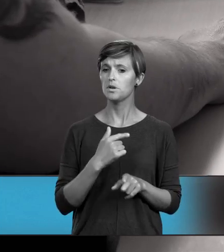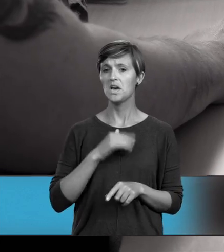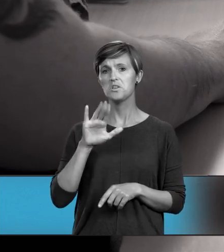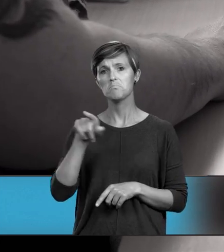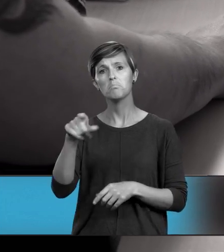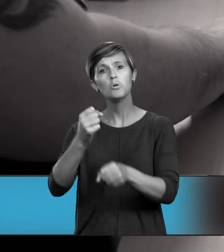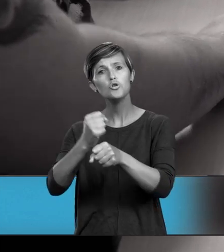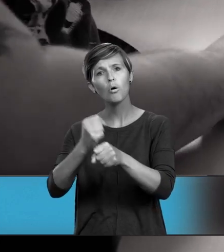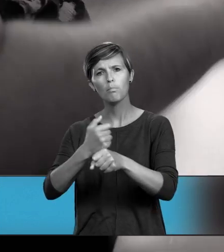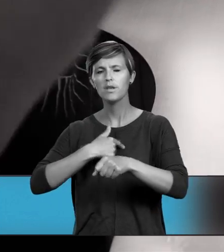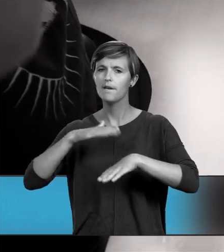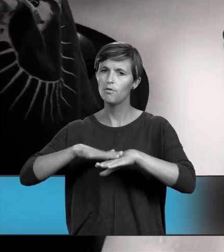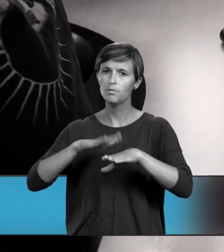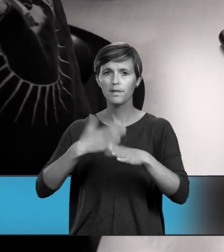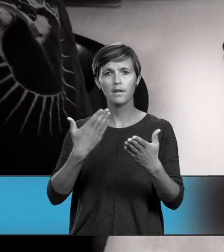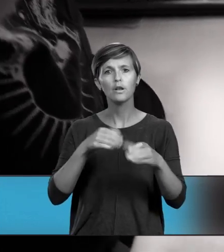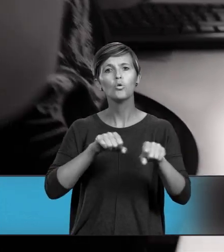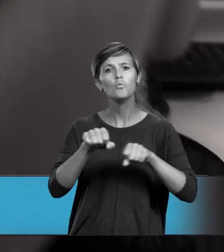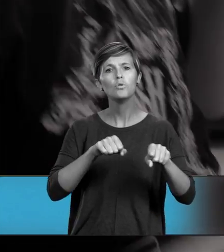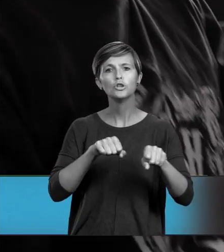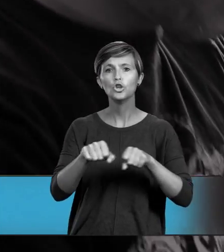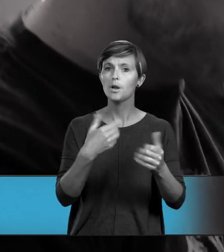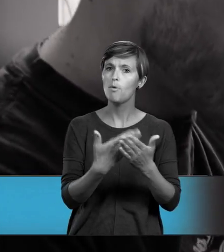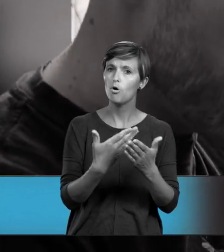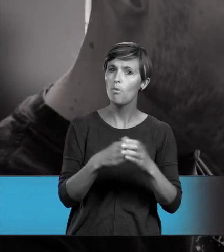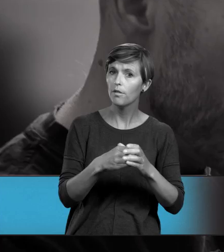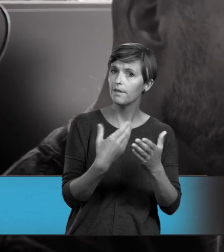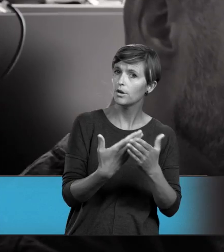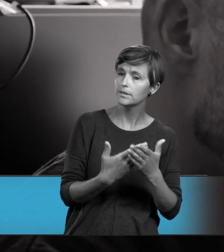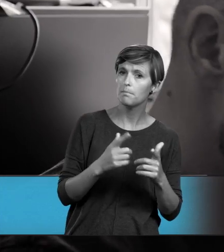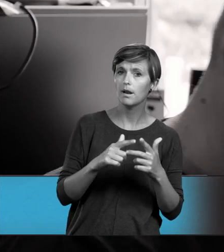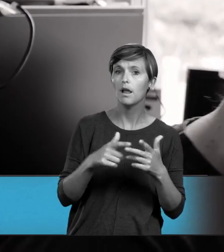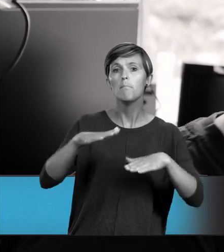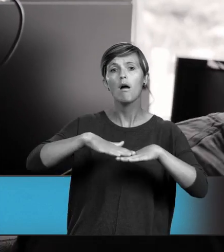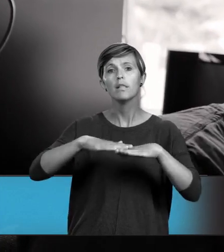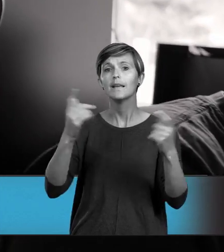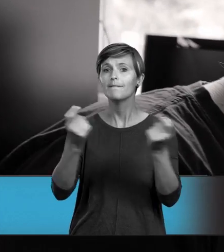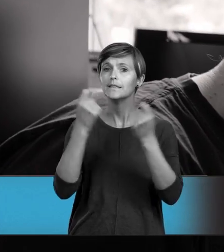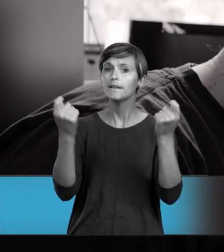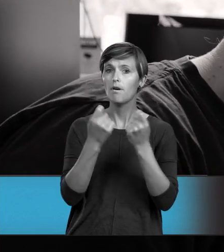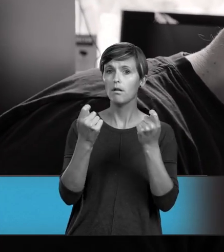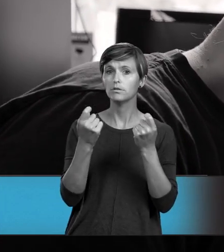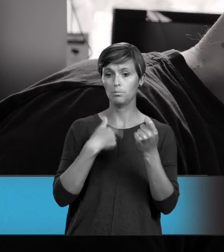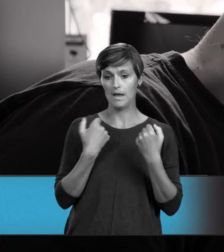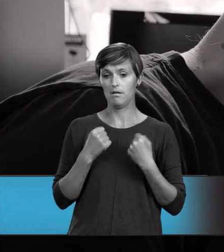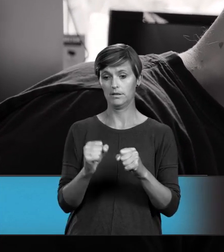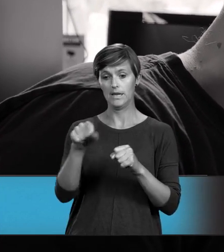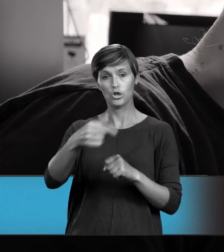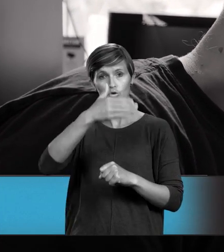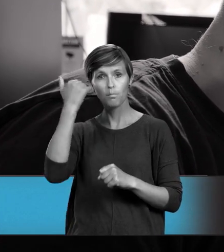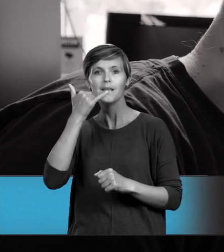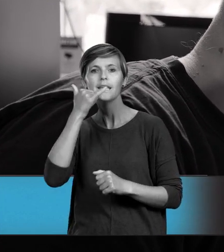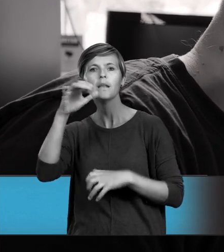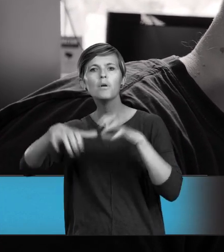Og så er jo jeg på jobb og forbereder meg til kommunestyremøte, for eksempel. Vi planlegger festivalen som jeg